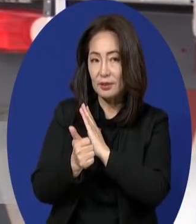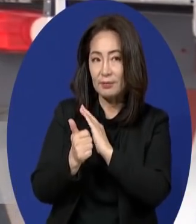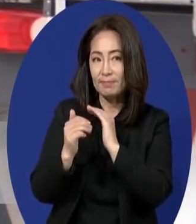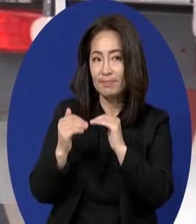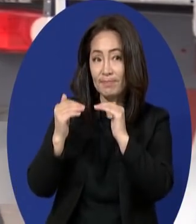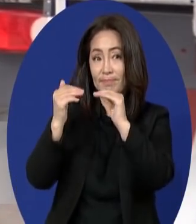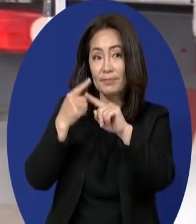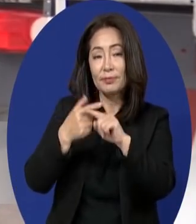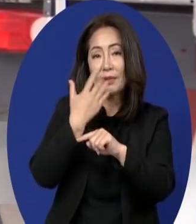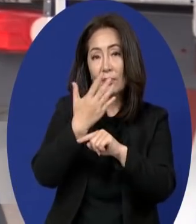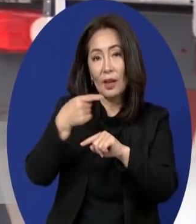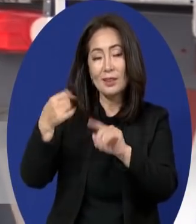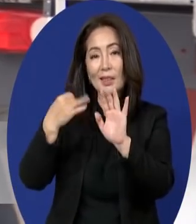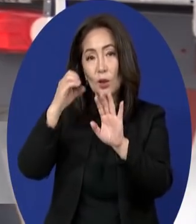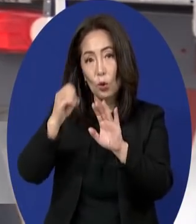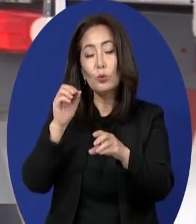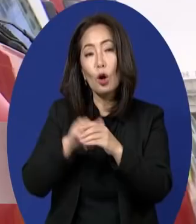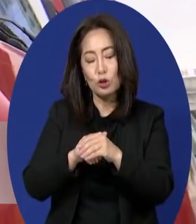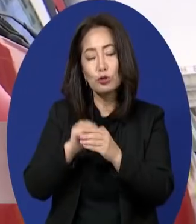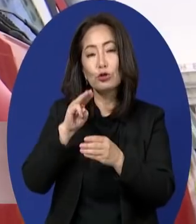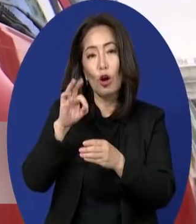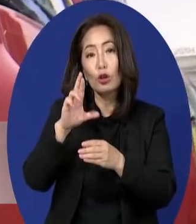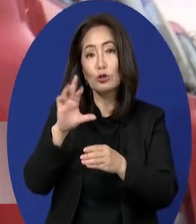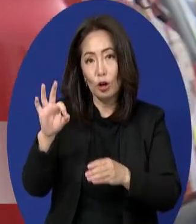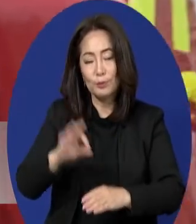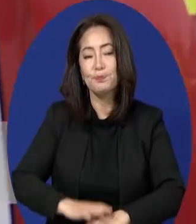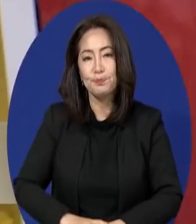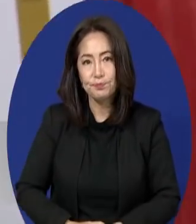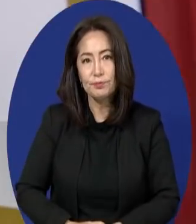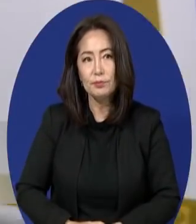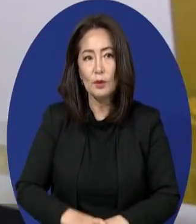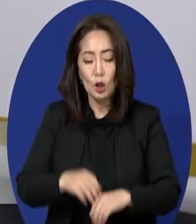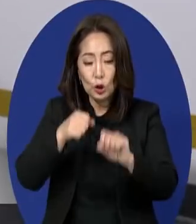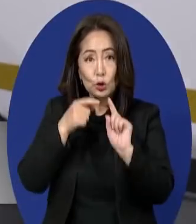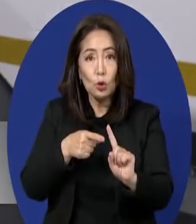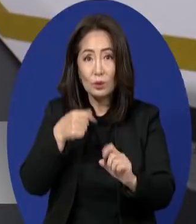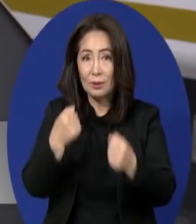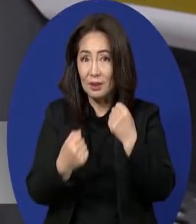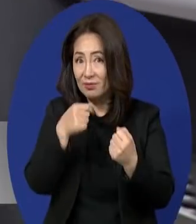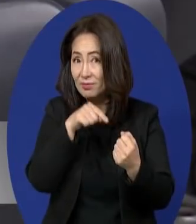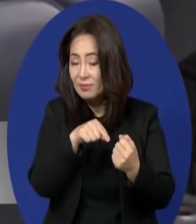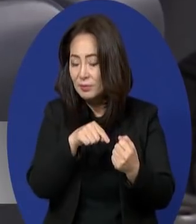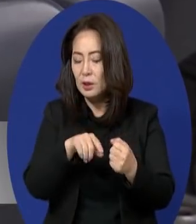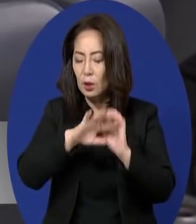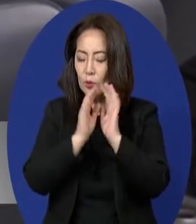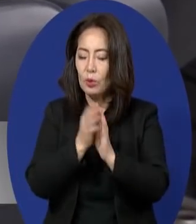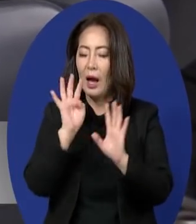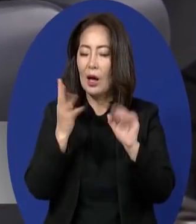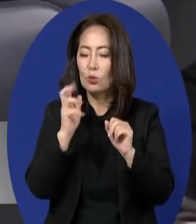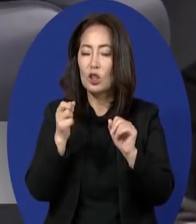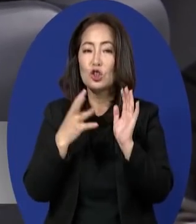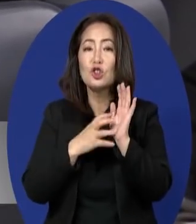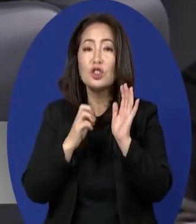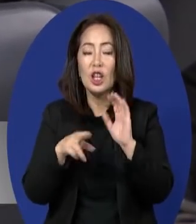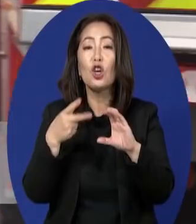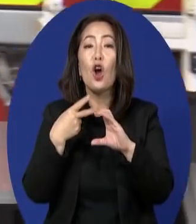нэг 70% хүрнэ гэсэн уучлалт тооцоолол бол гарсан. Тусгай зориултаа автомашины нийт өртөг 14.9 сая евро юм байна.